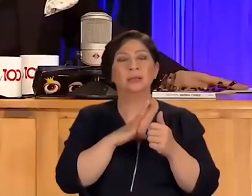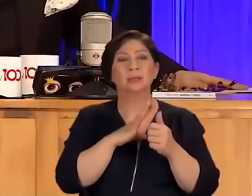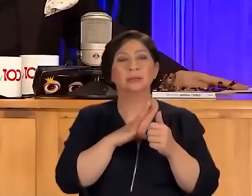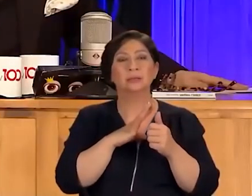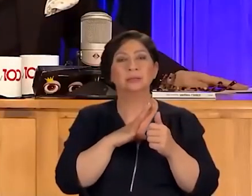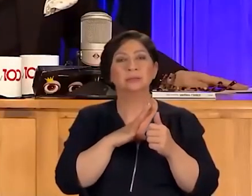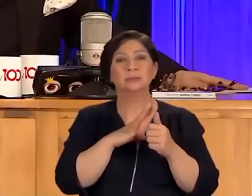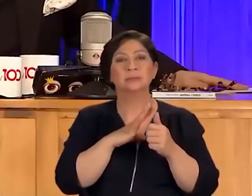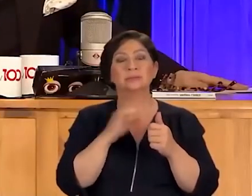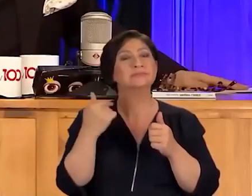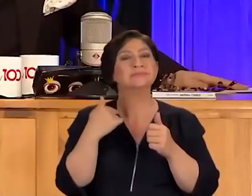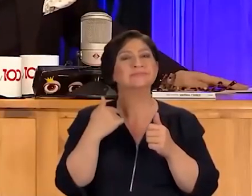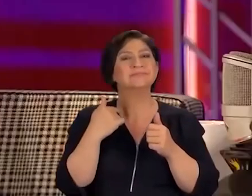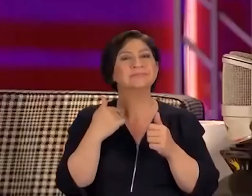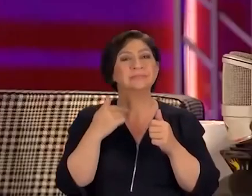Hiç atlamayayım. Şey, bizim